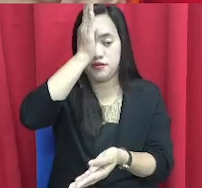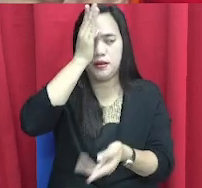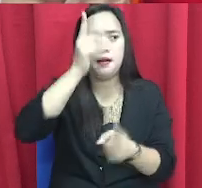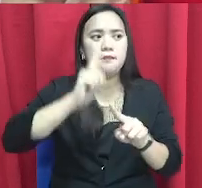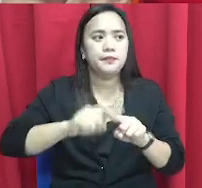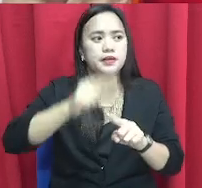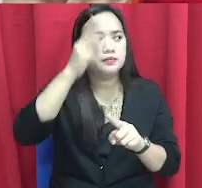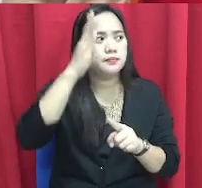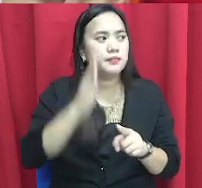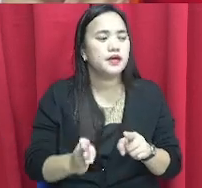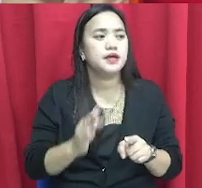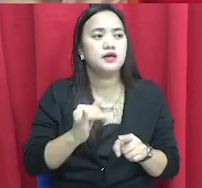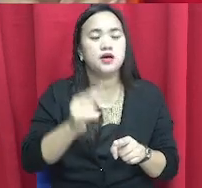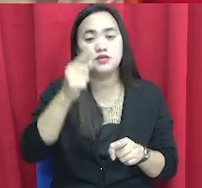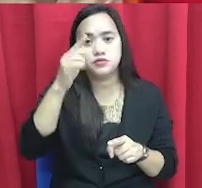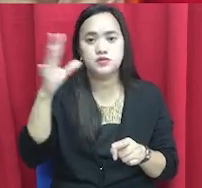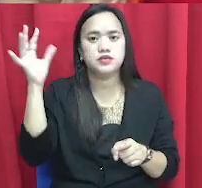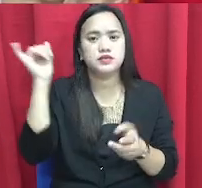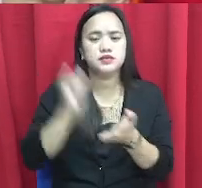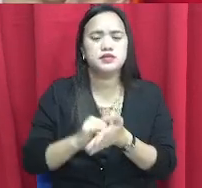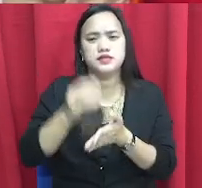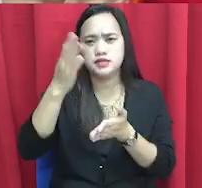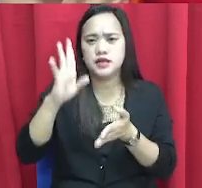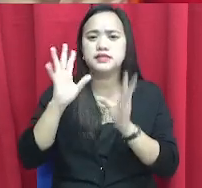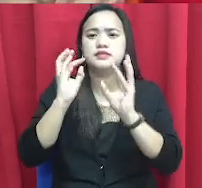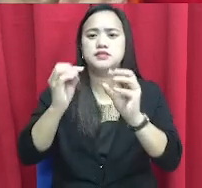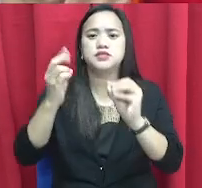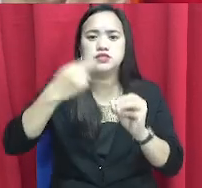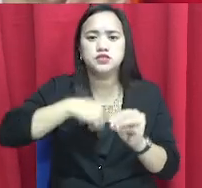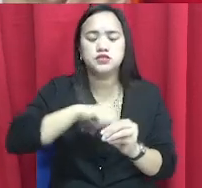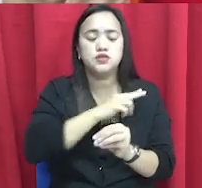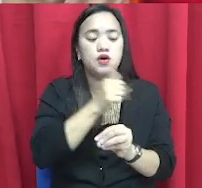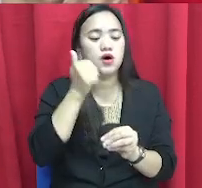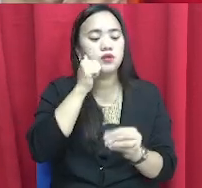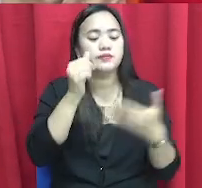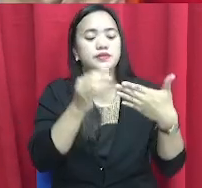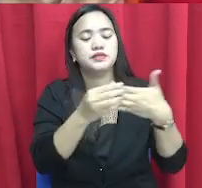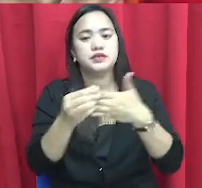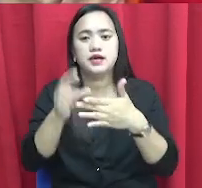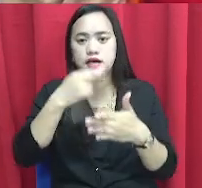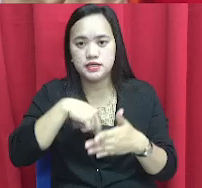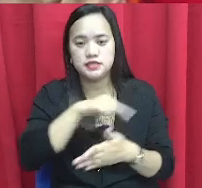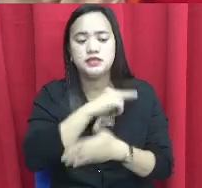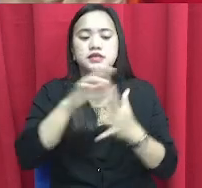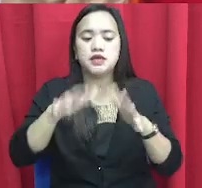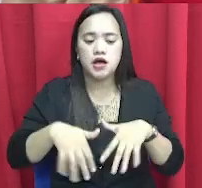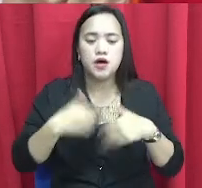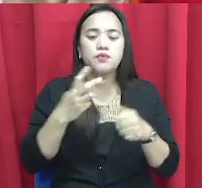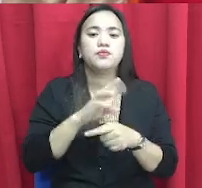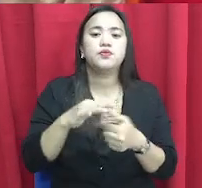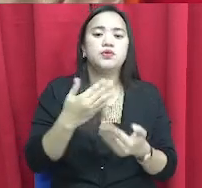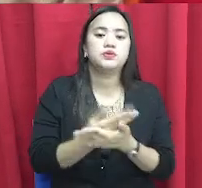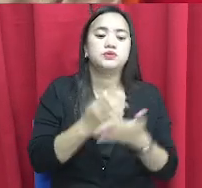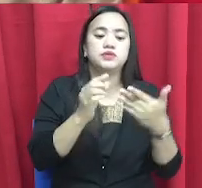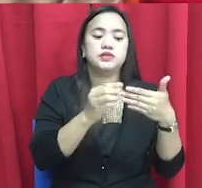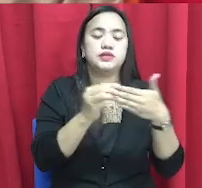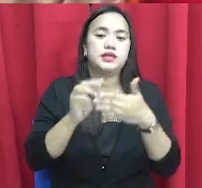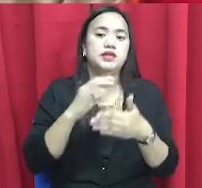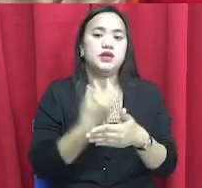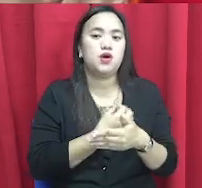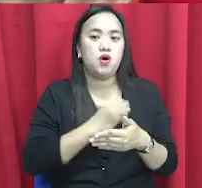ay nagtuturo po sa atin at naggagabay na po sa atin at nagbibigay sa atin kung paano po natin pangungunahan ang ating pong